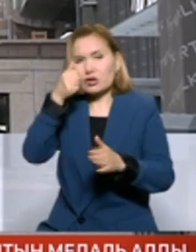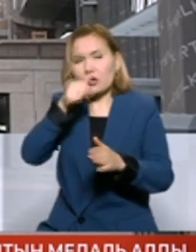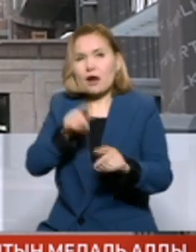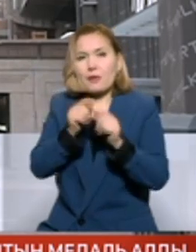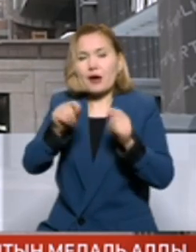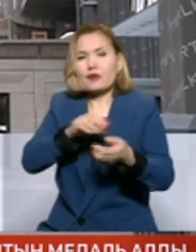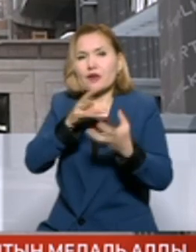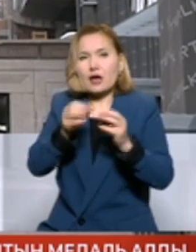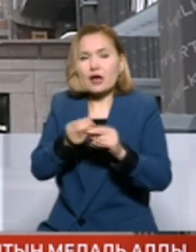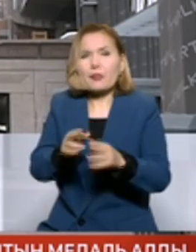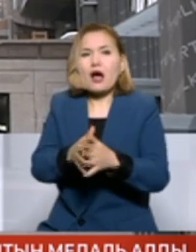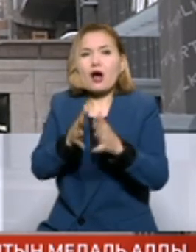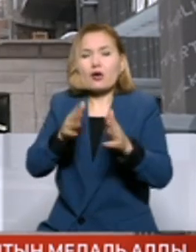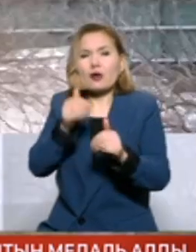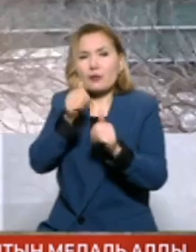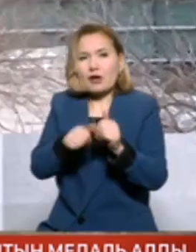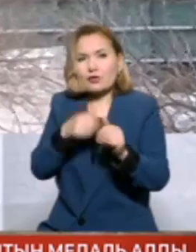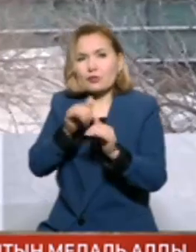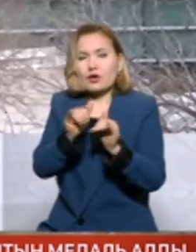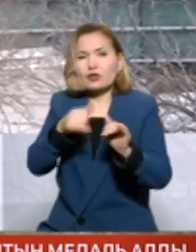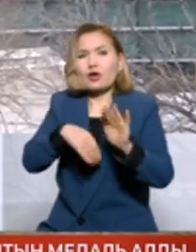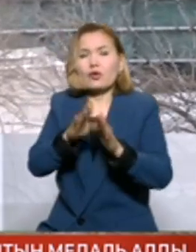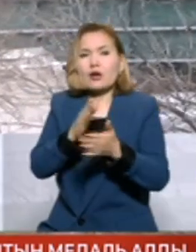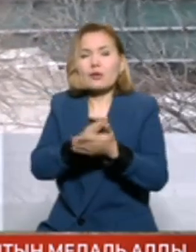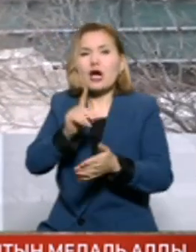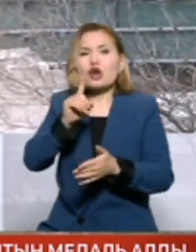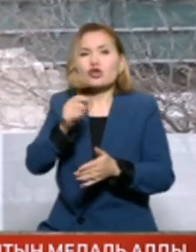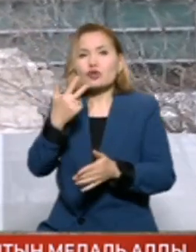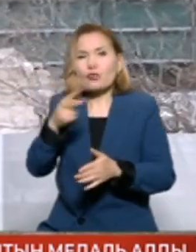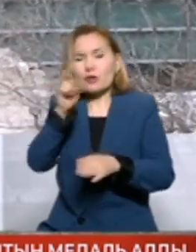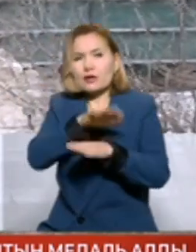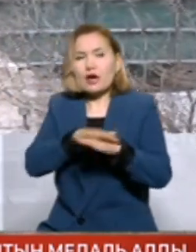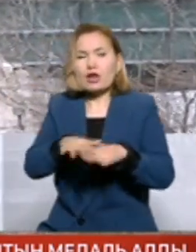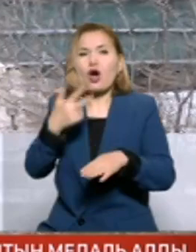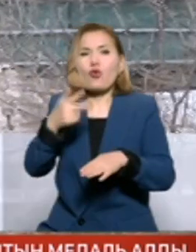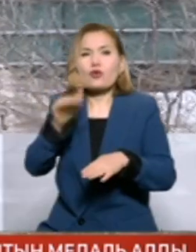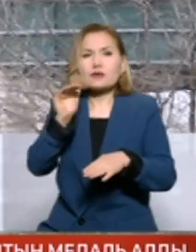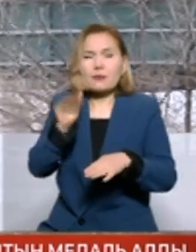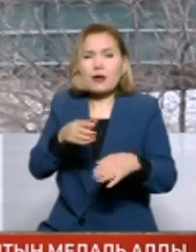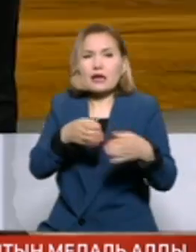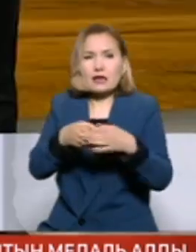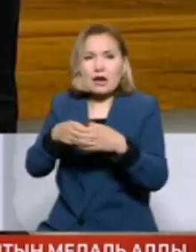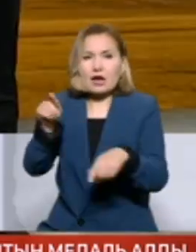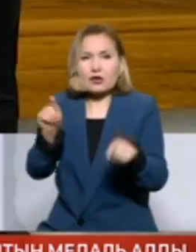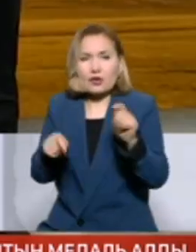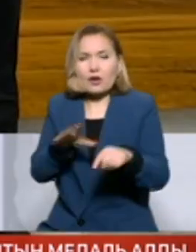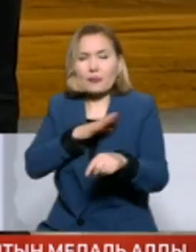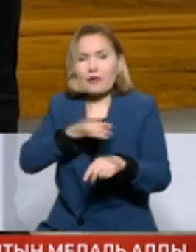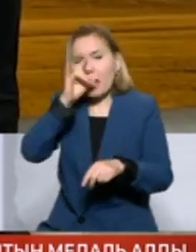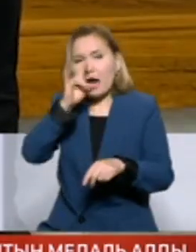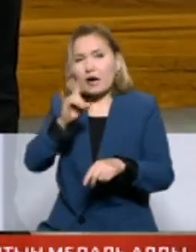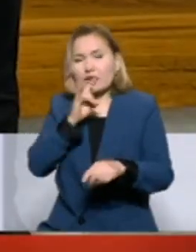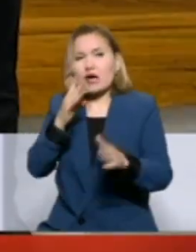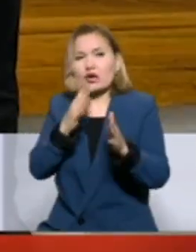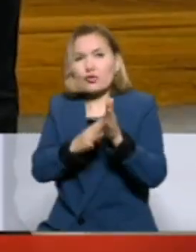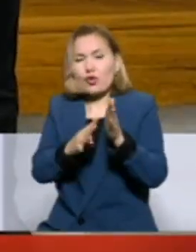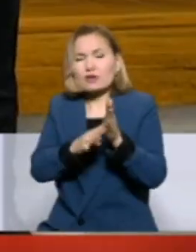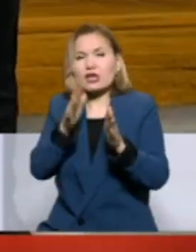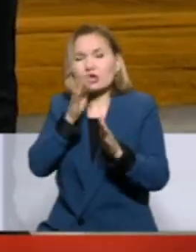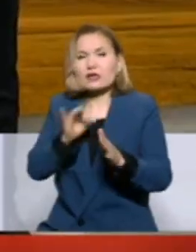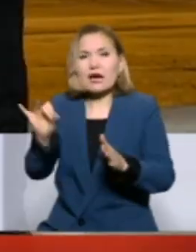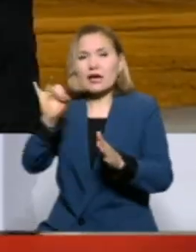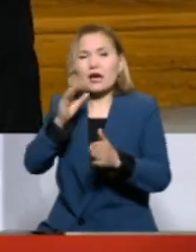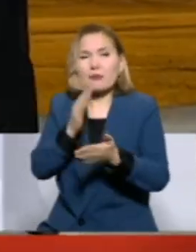Содан бері оның ауқымы да ықпалы да артты. Бұл жолы 130 елден 30 мыңға жуық делегат келді. Қазақстан 90 жылдық тарихы бар